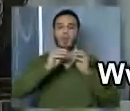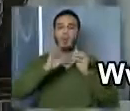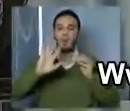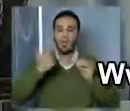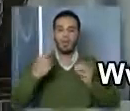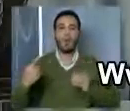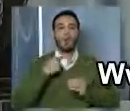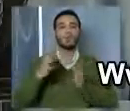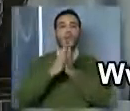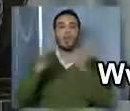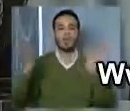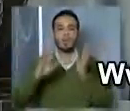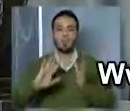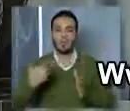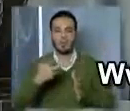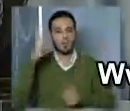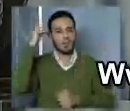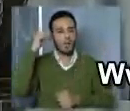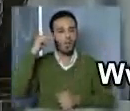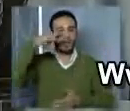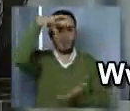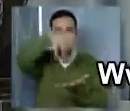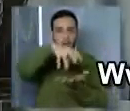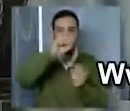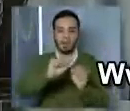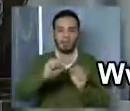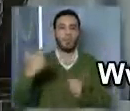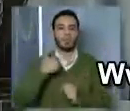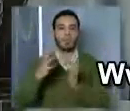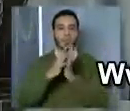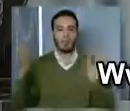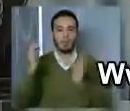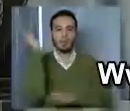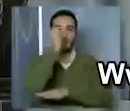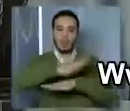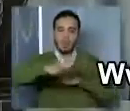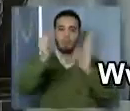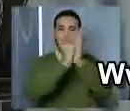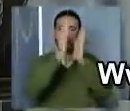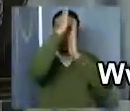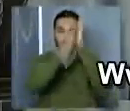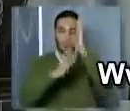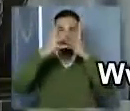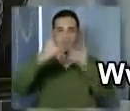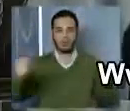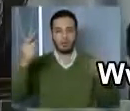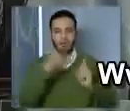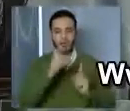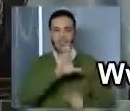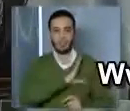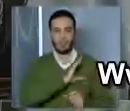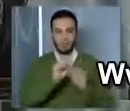الكبيرة للبنية التحتية لإسرائيل. الحتة الثانية قالوا إن الجيش الإسرائيلي الصهيوني